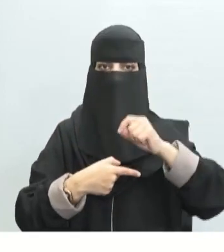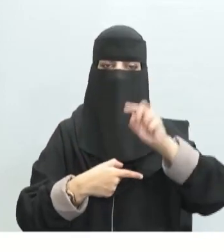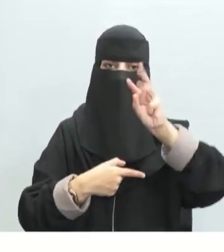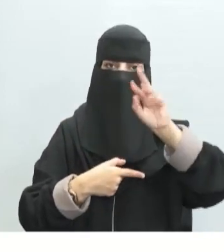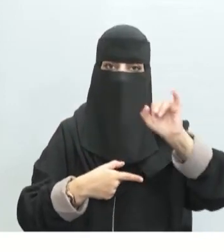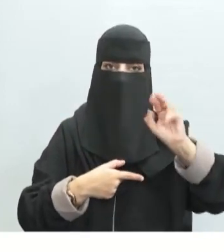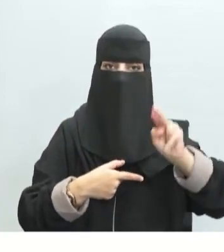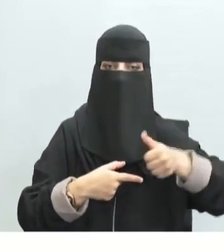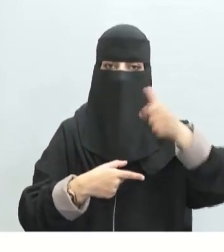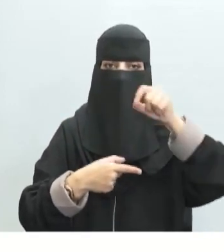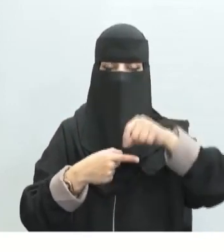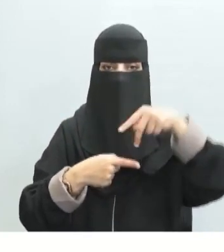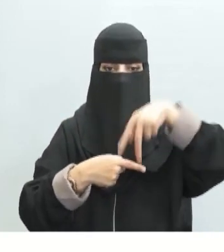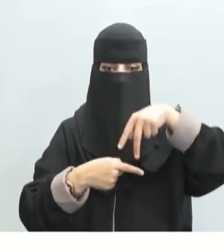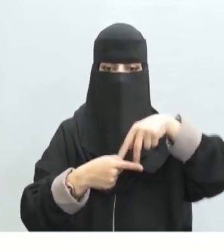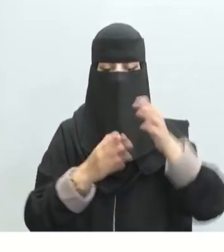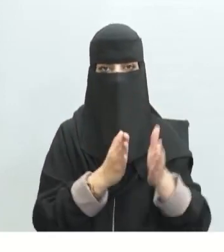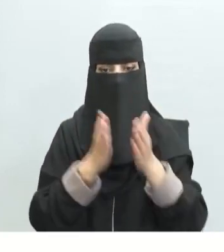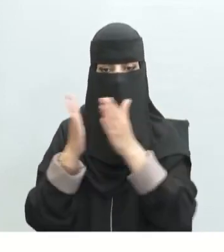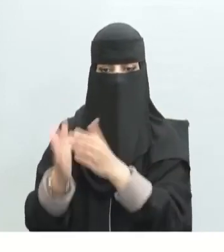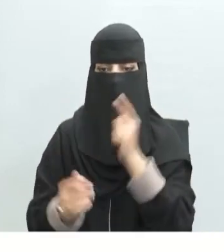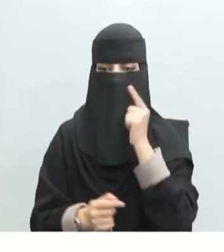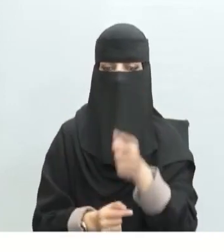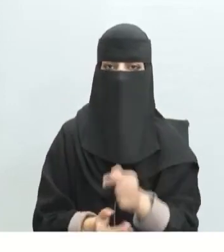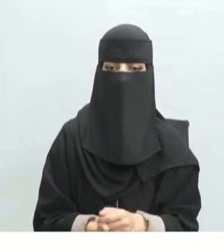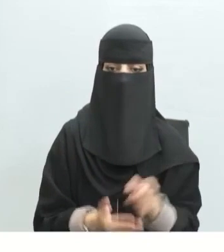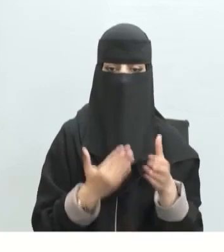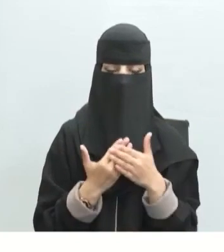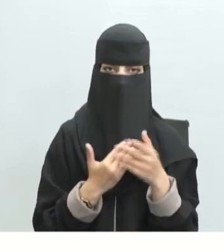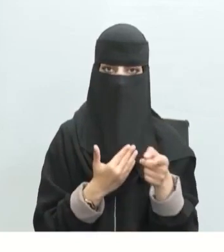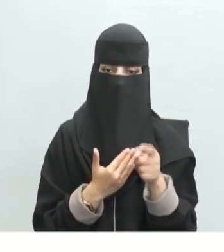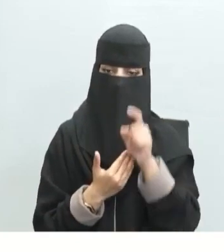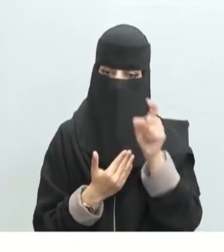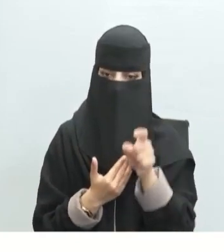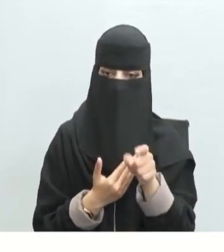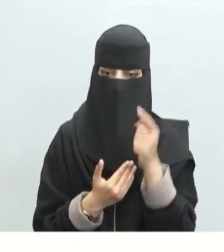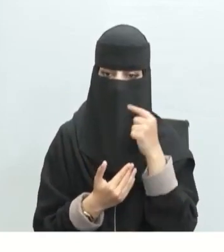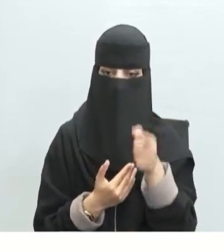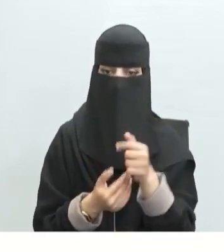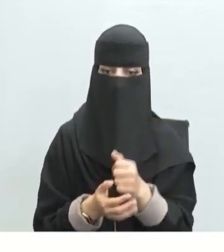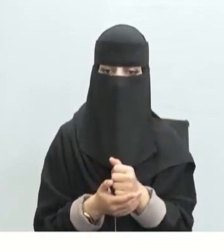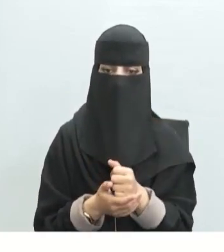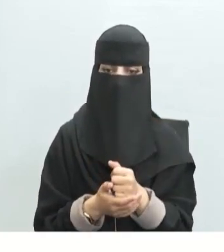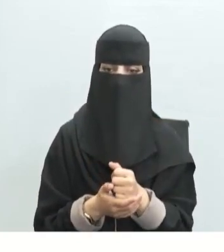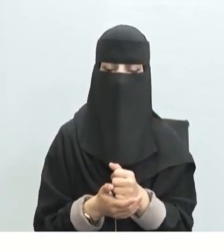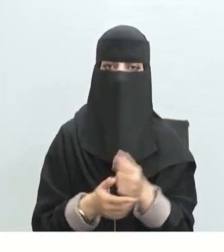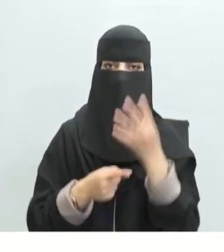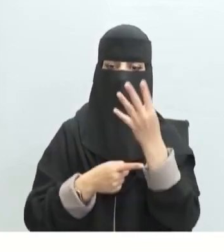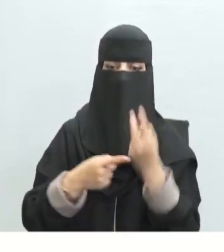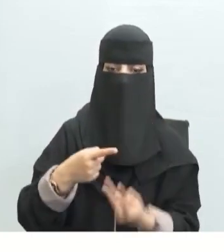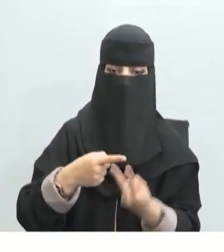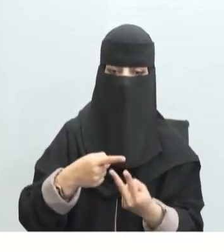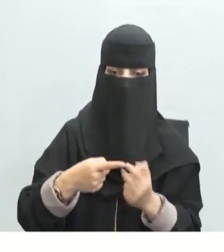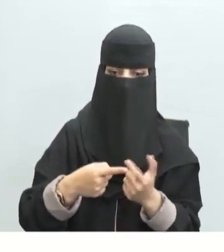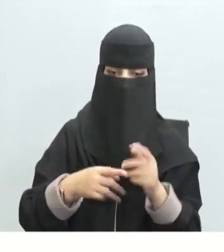هذا المثلث نشوف اخر سؤال معنا قالك اذا كانت كوساين اي تساوي اربعه اسباع فما قيمه